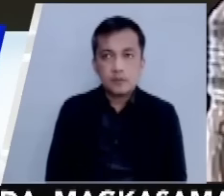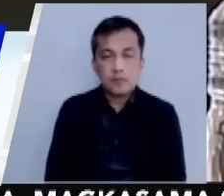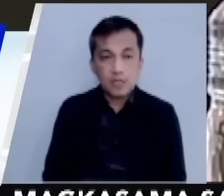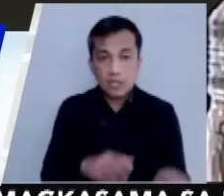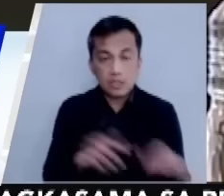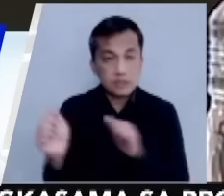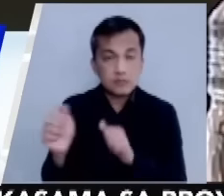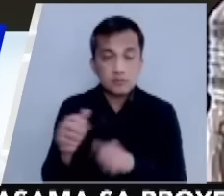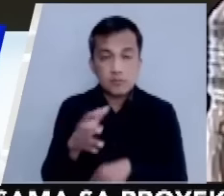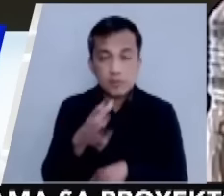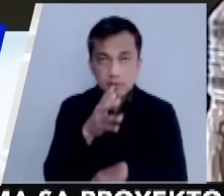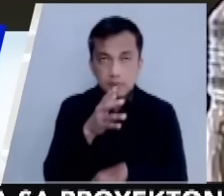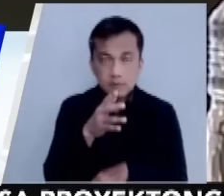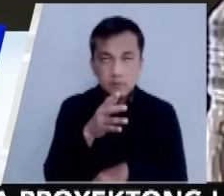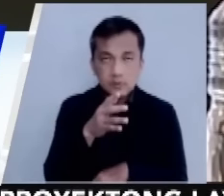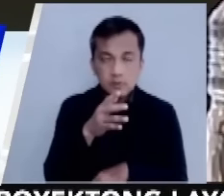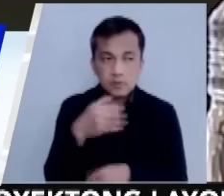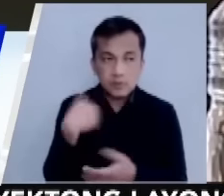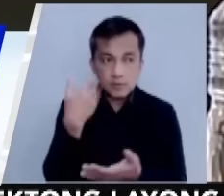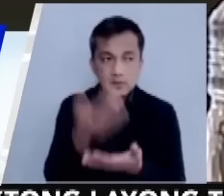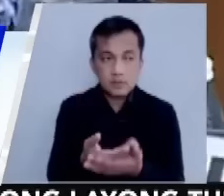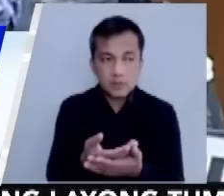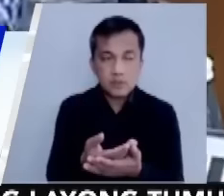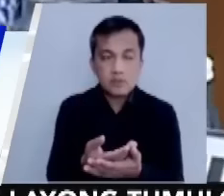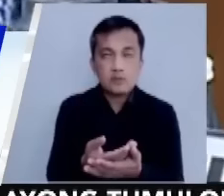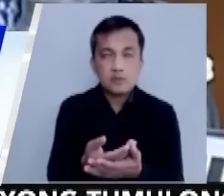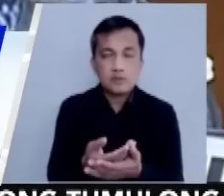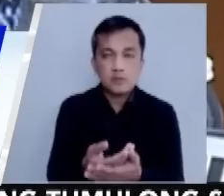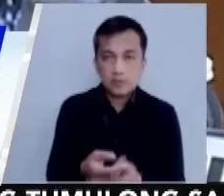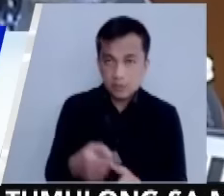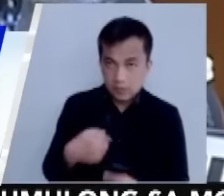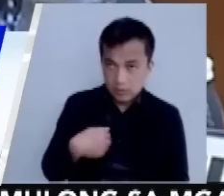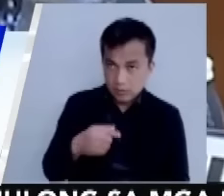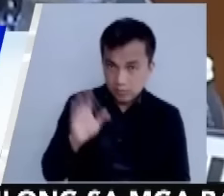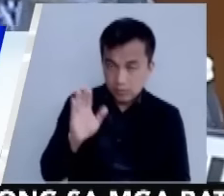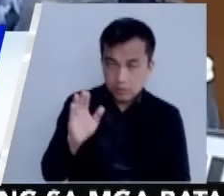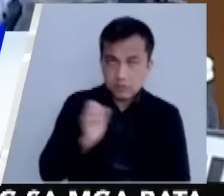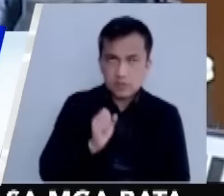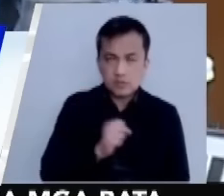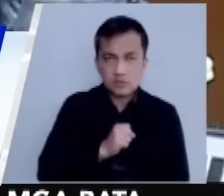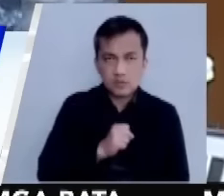yun, yung pagdating niya po, kakaalis lang. If I may, Senator Sherwin, bakit ka naiiyak, Miss